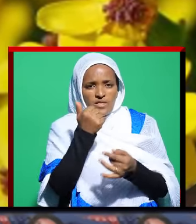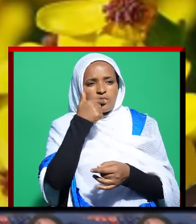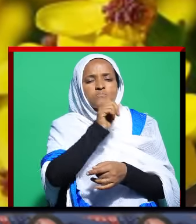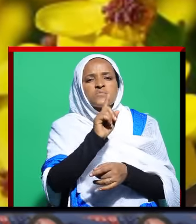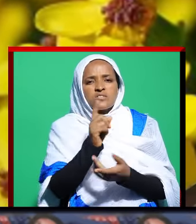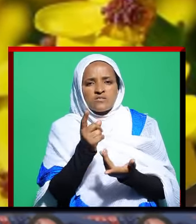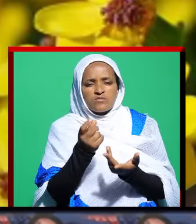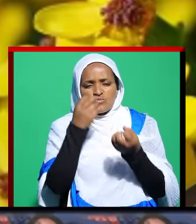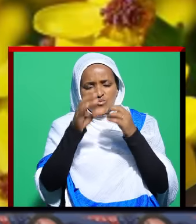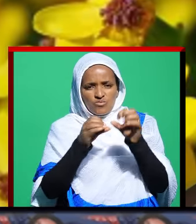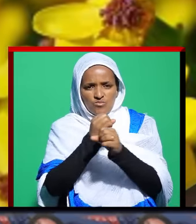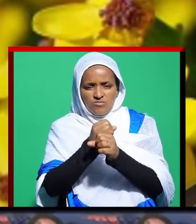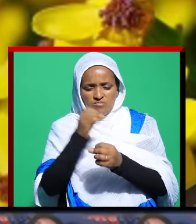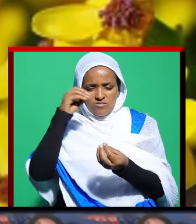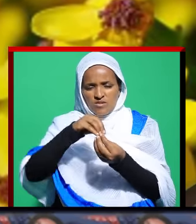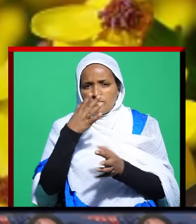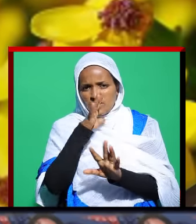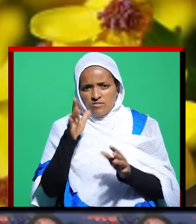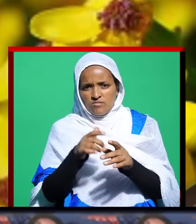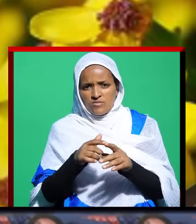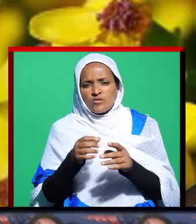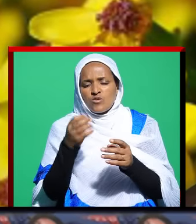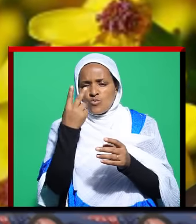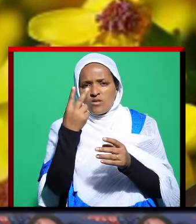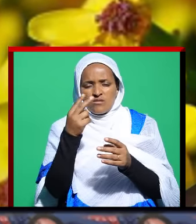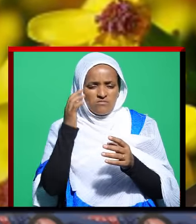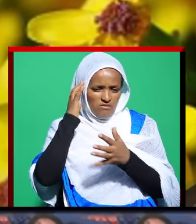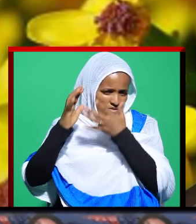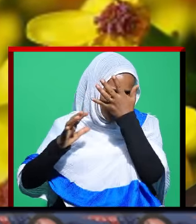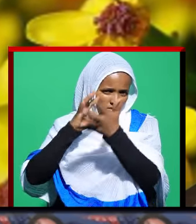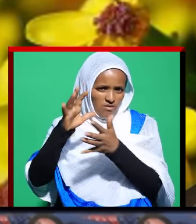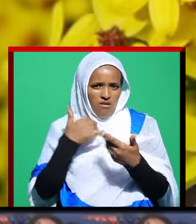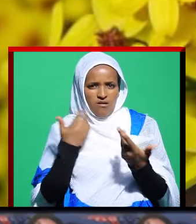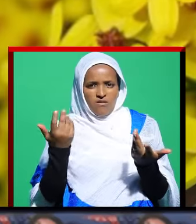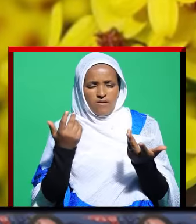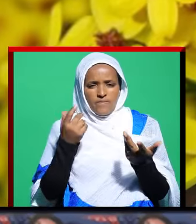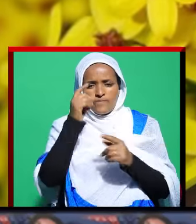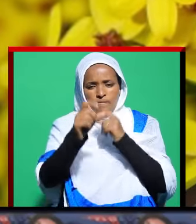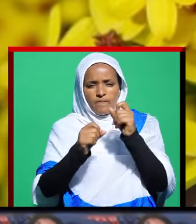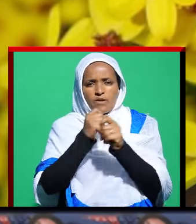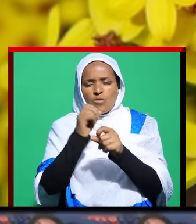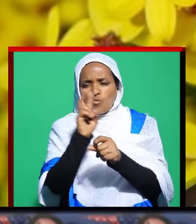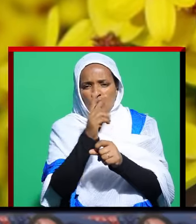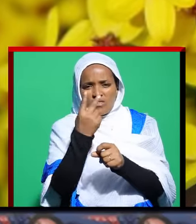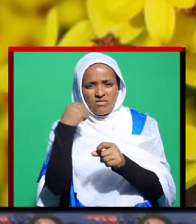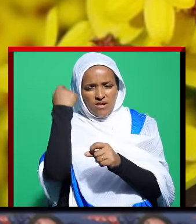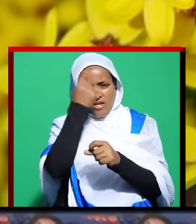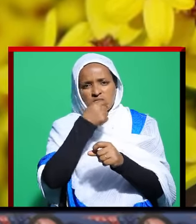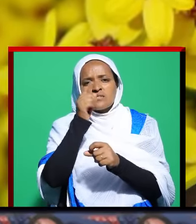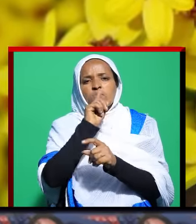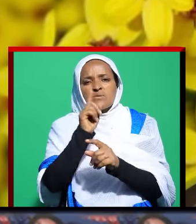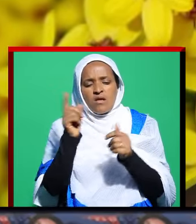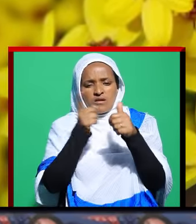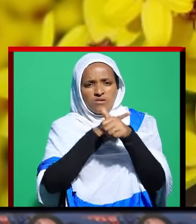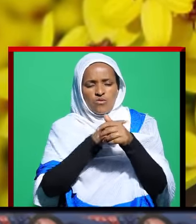ስመለከት ግራ የሚያጋቡ ነጥቦች አሉ። የእድሜ ሁለት ገጽታዎች ማለት ነው። የእድሜ ሁለት ገጽታዎች ምንድን ናቸው ስንል